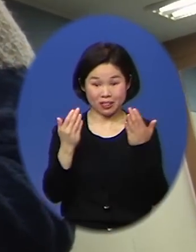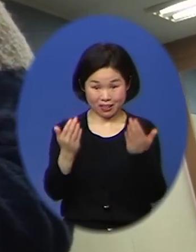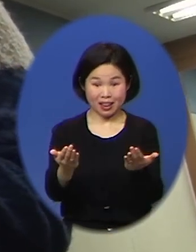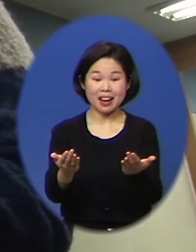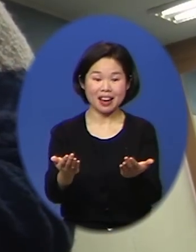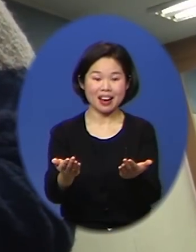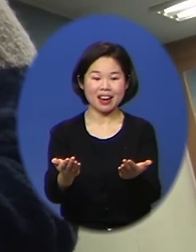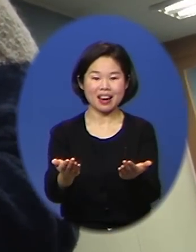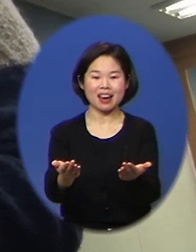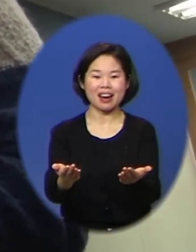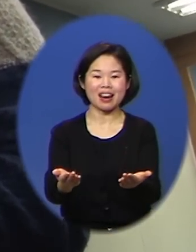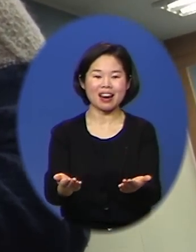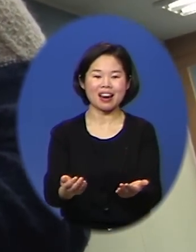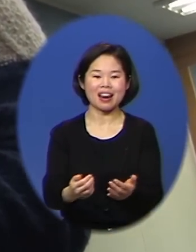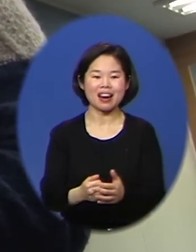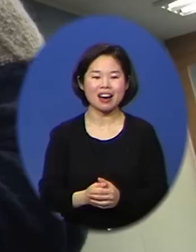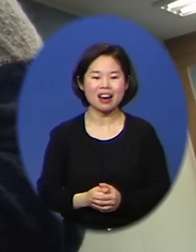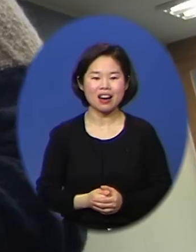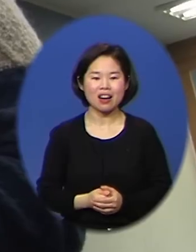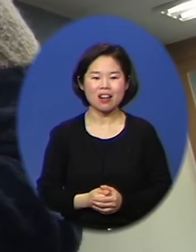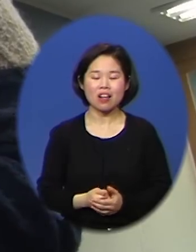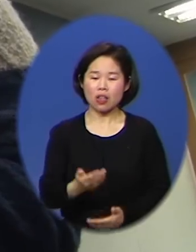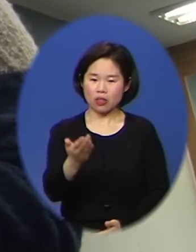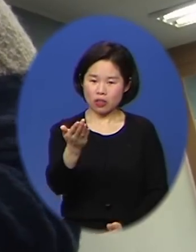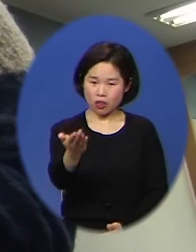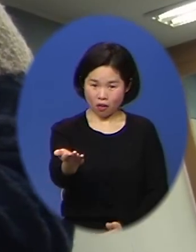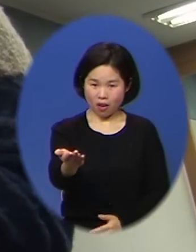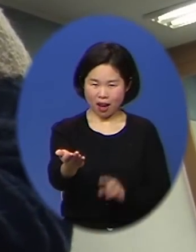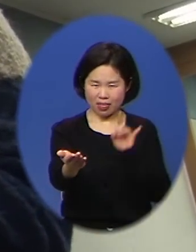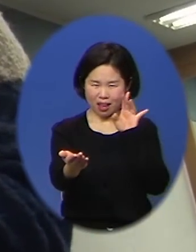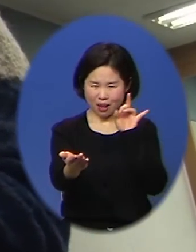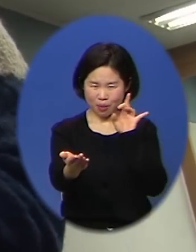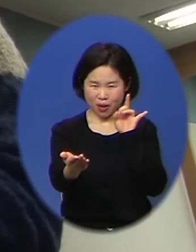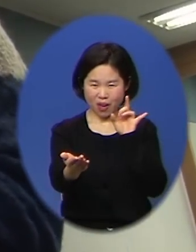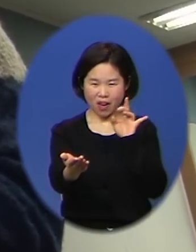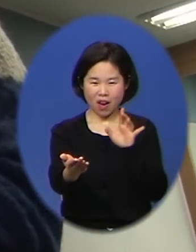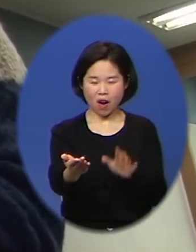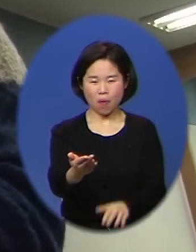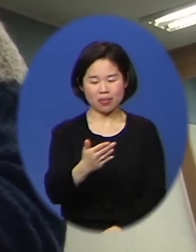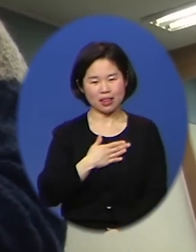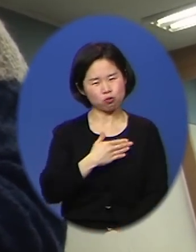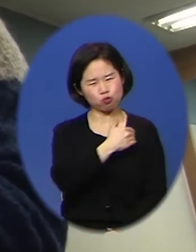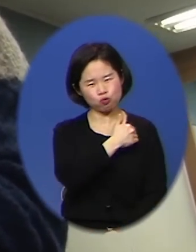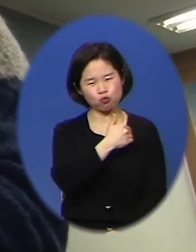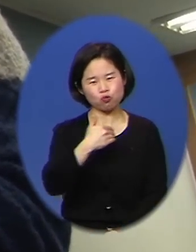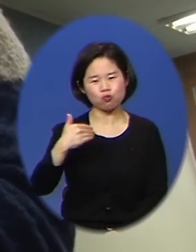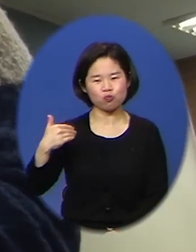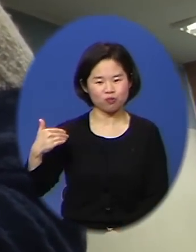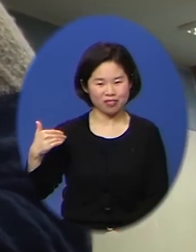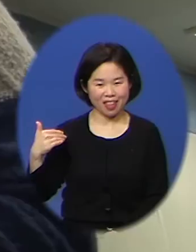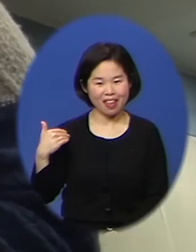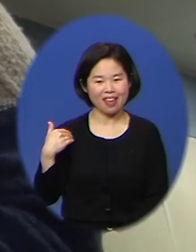붙을 거야. 어디 너 가나면 충분해.